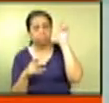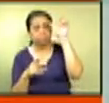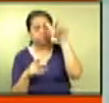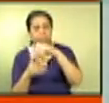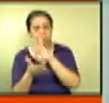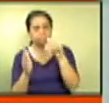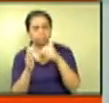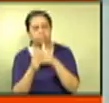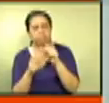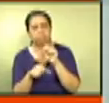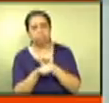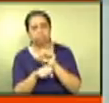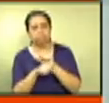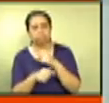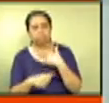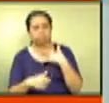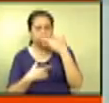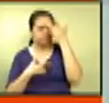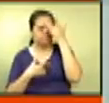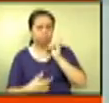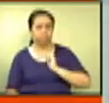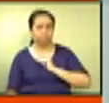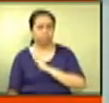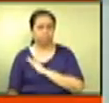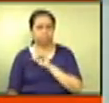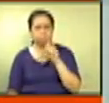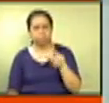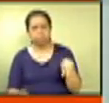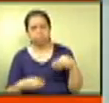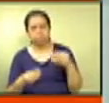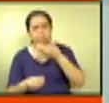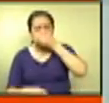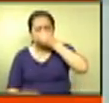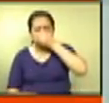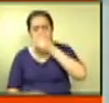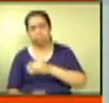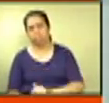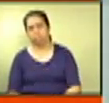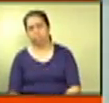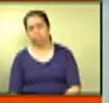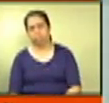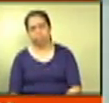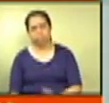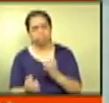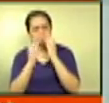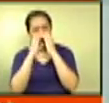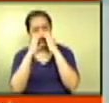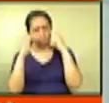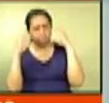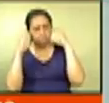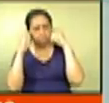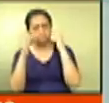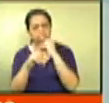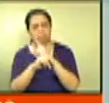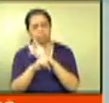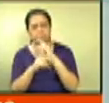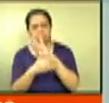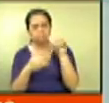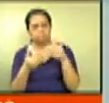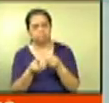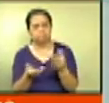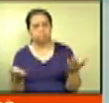huli, lahat po ng mga traffic enforcer nyo magkakasakit, titibihin. Sana man lang meron silang mask, ma'am, yung para sa mga kontra sa pollution, lahat